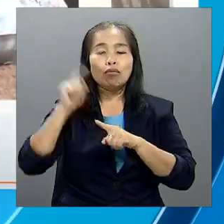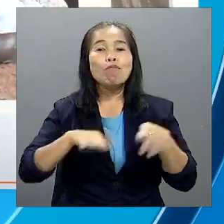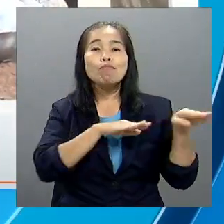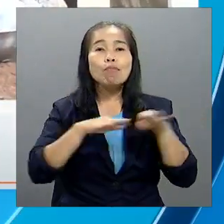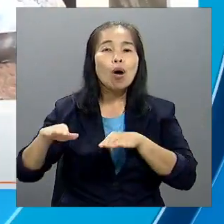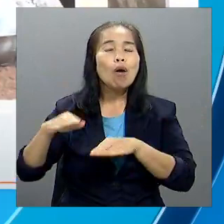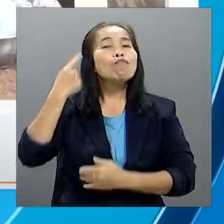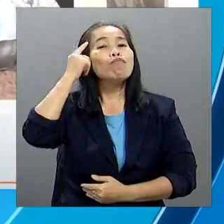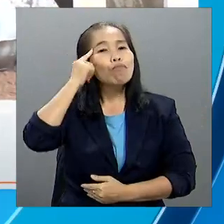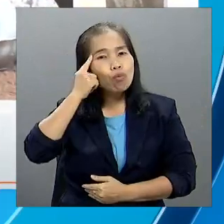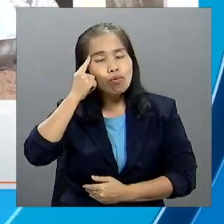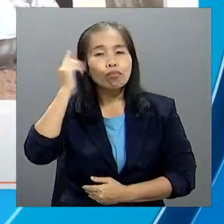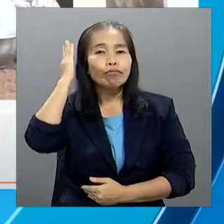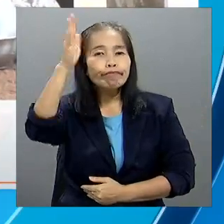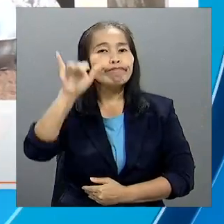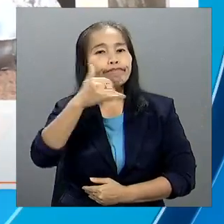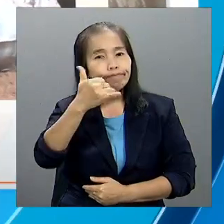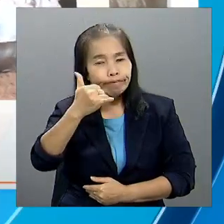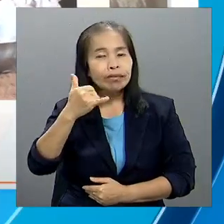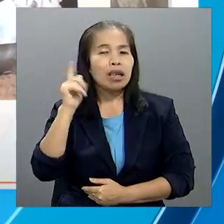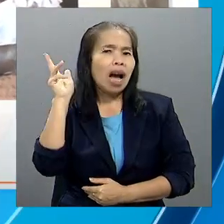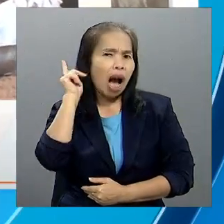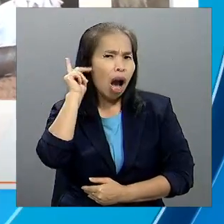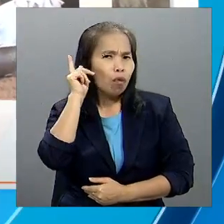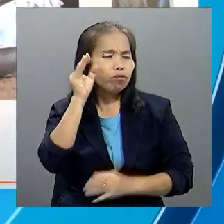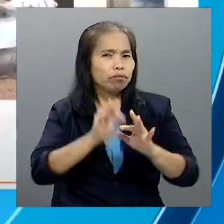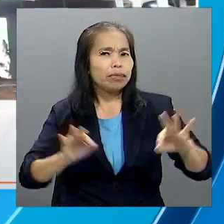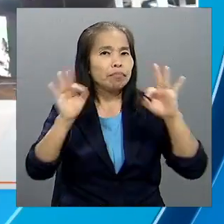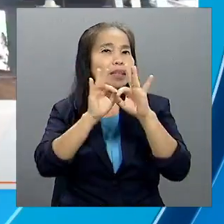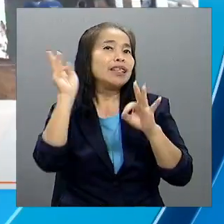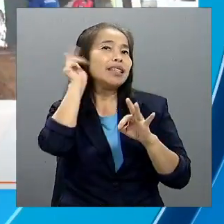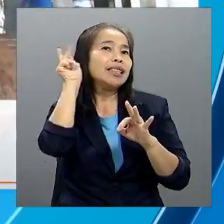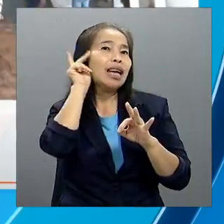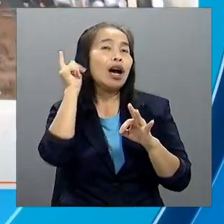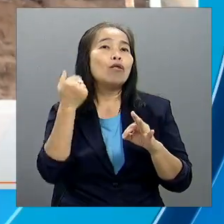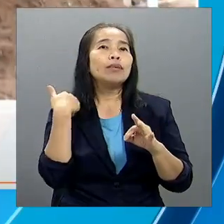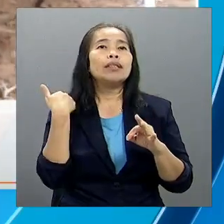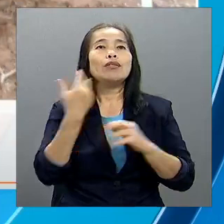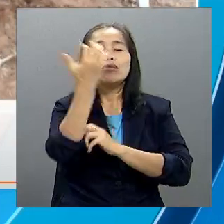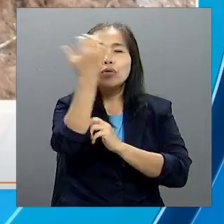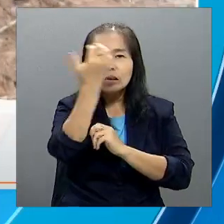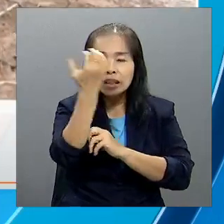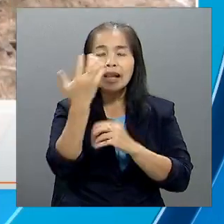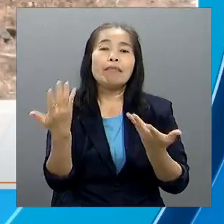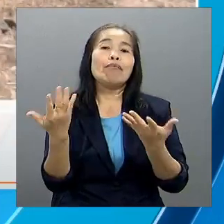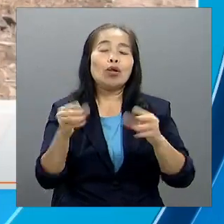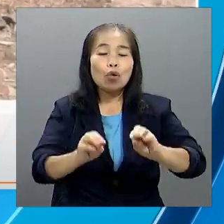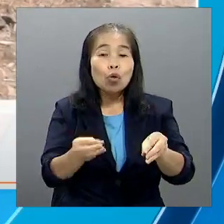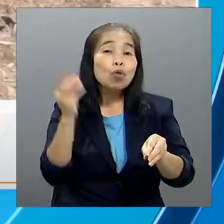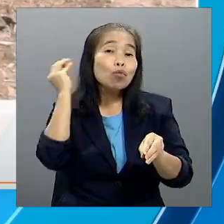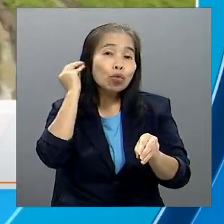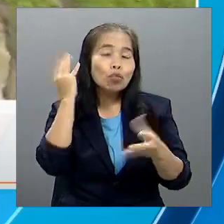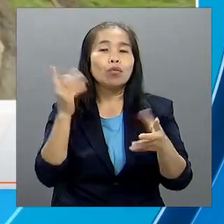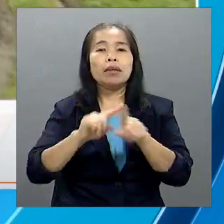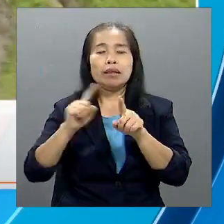ช่ค่ะต้องตามข่าวสารบ้านเมืองนะคะโดยเฉพาะข่าวอุตุนิยมวิทยา พวกนี้จะมาล่วงหน้าก่อนไหมคร ับ ใช่ค่ะส่วนใหญ่ก็คือจะรู้ล่วงหน้าไง